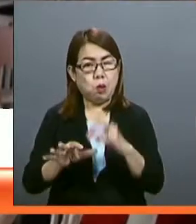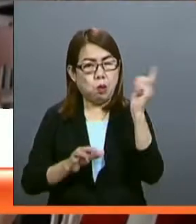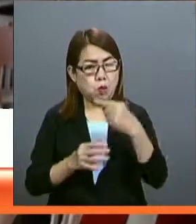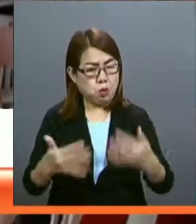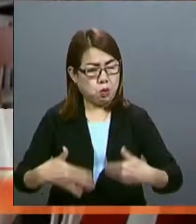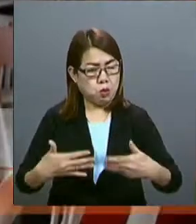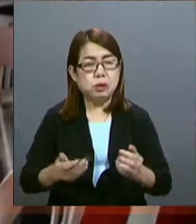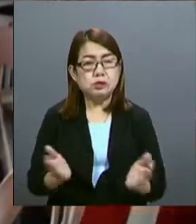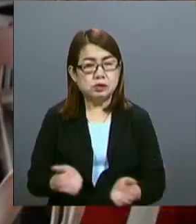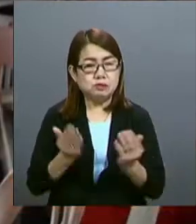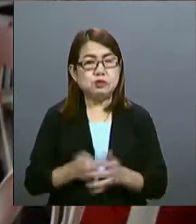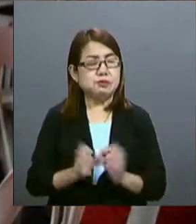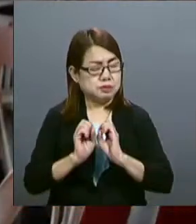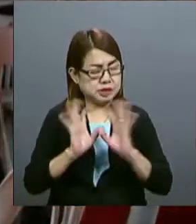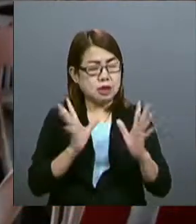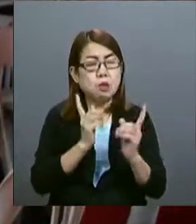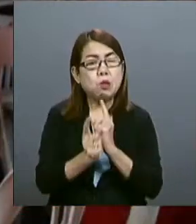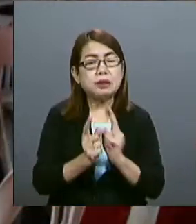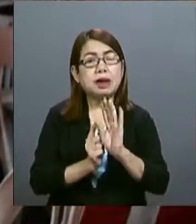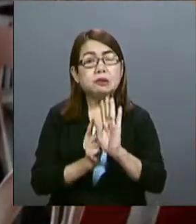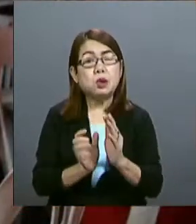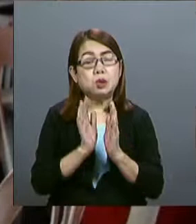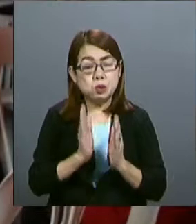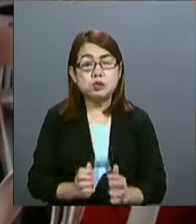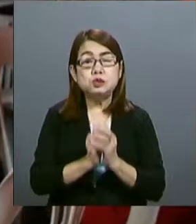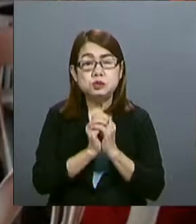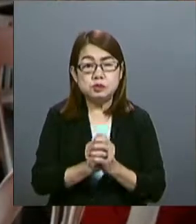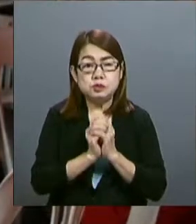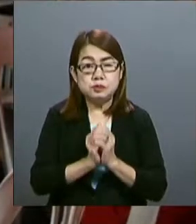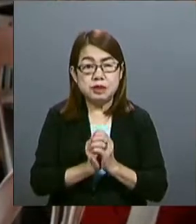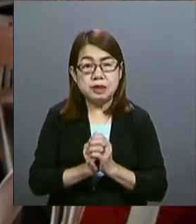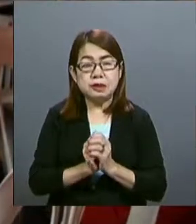และเผยแพร่เอกลักษณ์วัฒนธรรมของชาวจีนแล้วยังเป็นการก